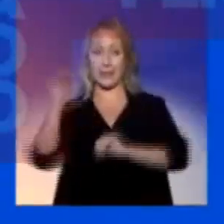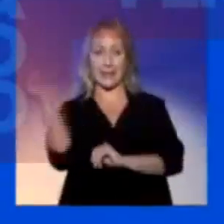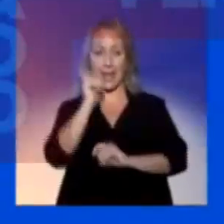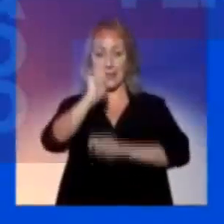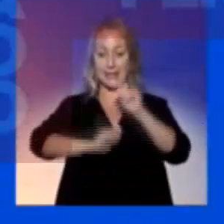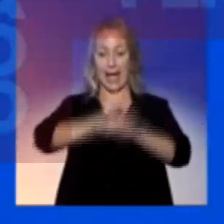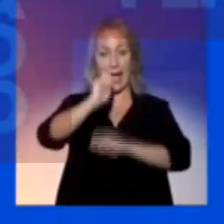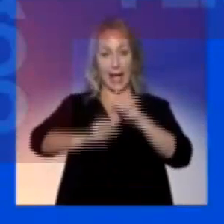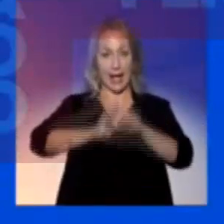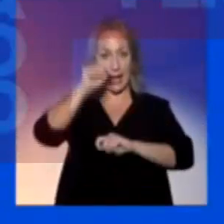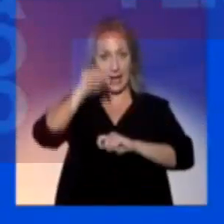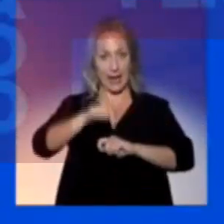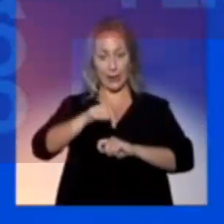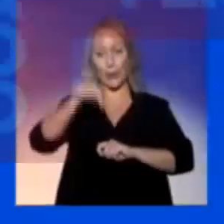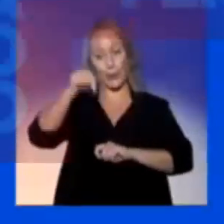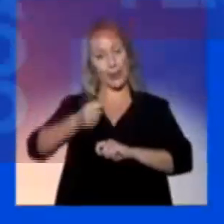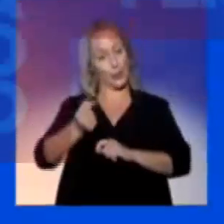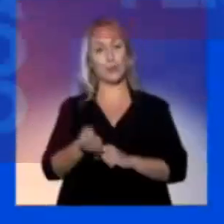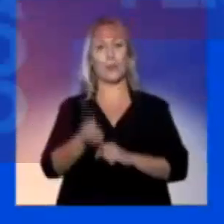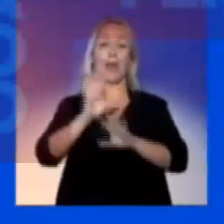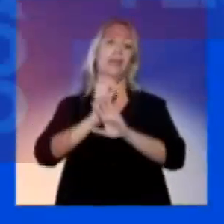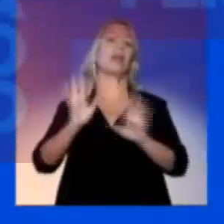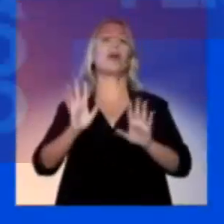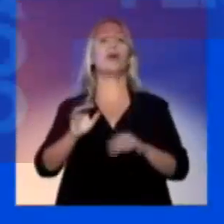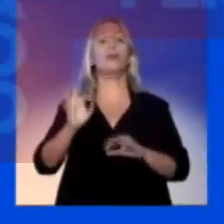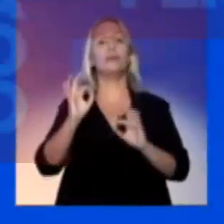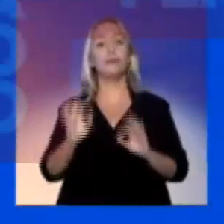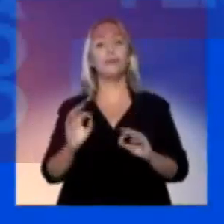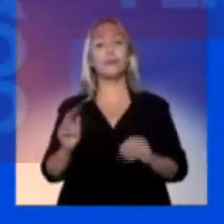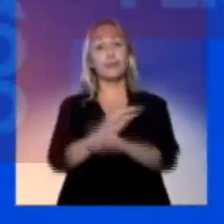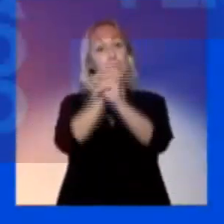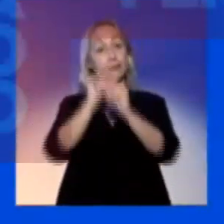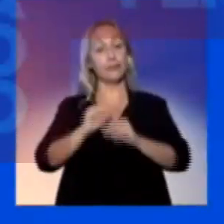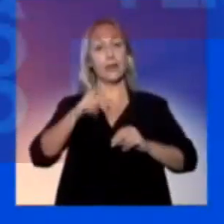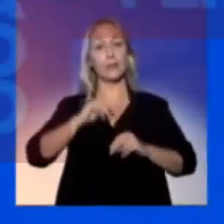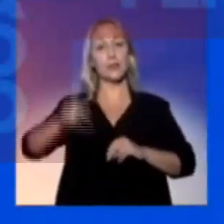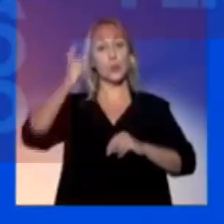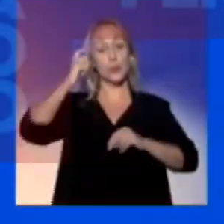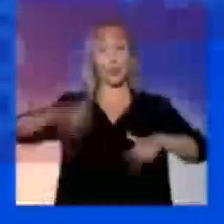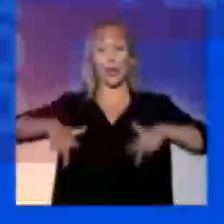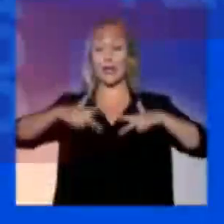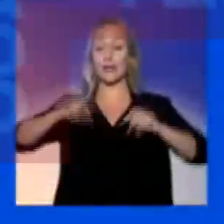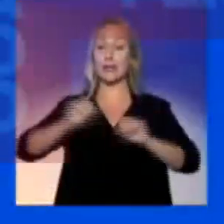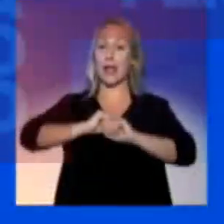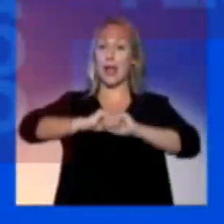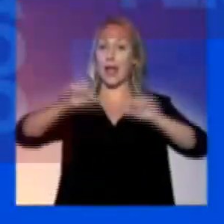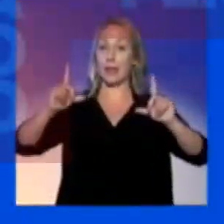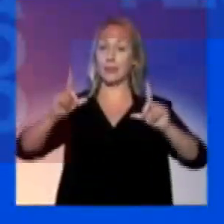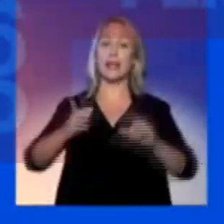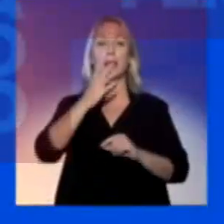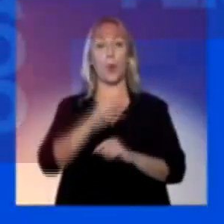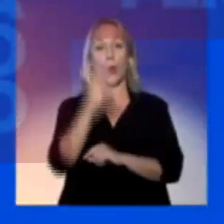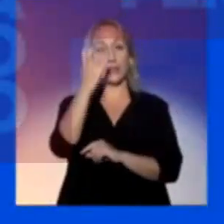μας πιστώνουν οι πολίτες. Πρωτίστως, και γι' αυτό νομίζω ότι η κυβέρνηση ήταν μια ευχάριστη έκπληξη. Διότι μπορεί να πήραμε